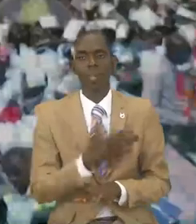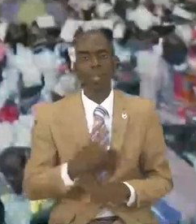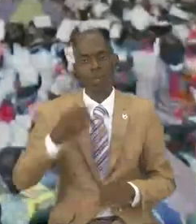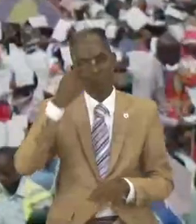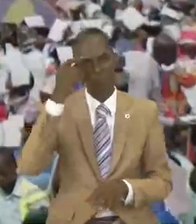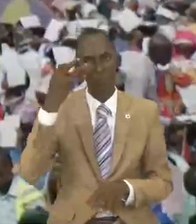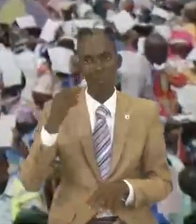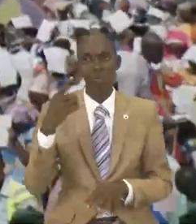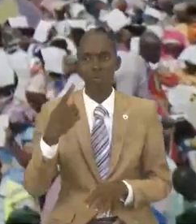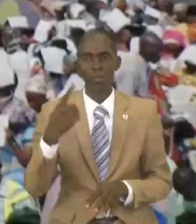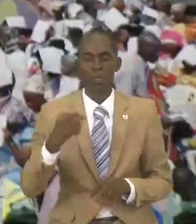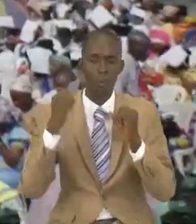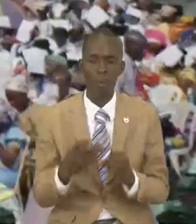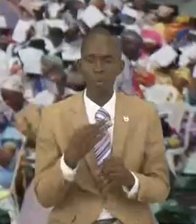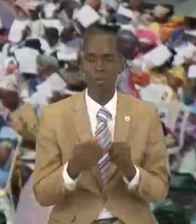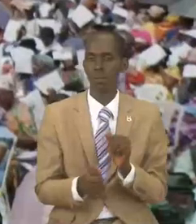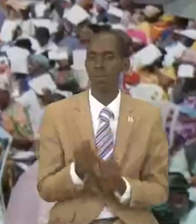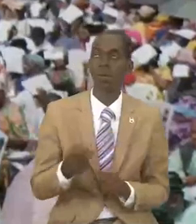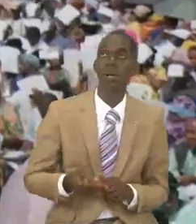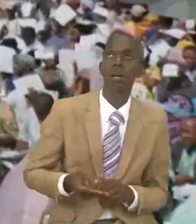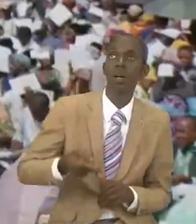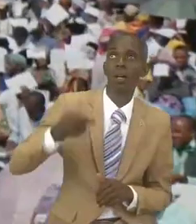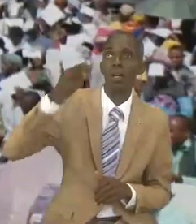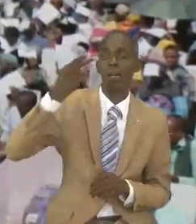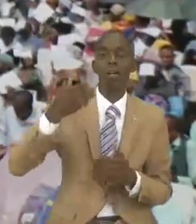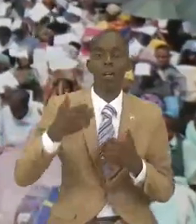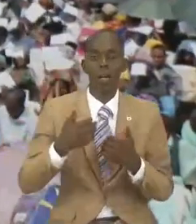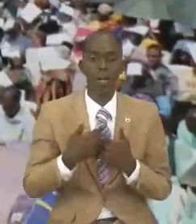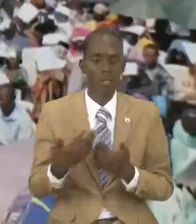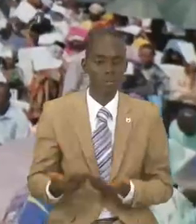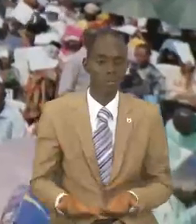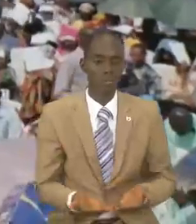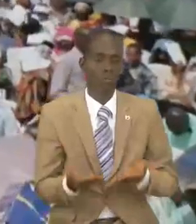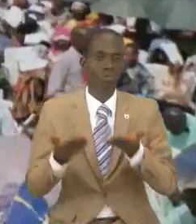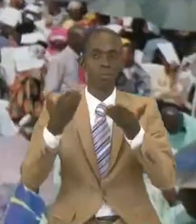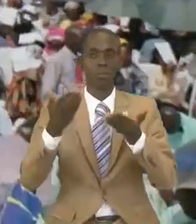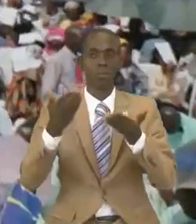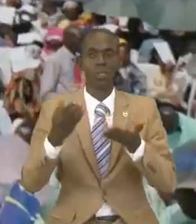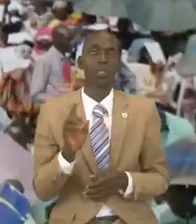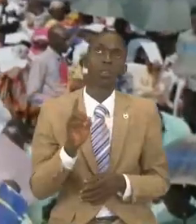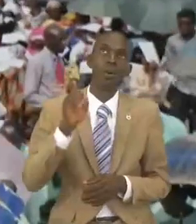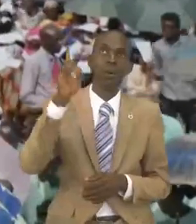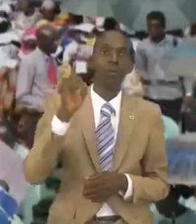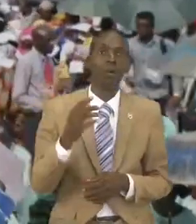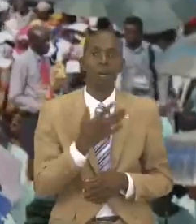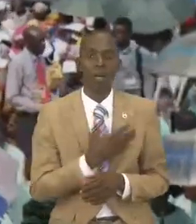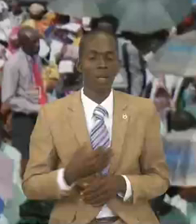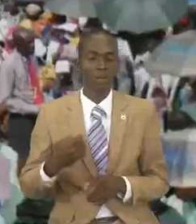la puissance d'en haut l'a élevé, l'a enlevé